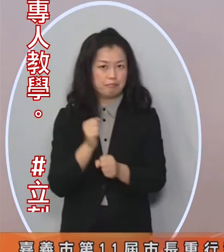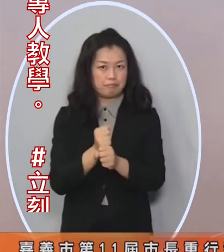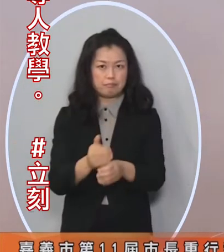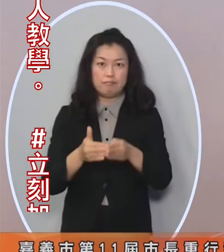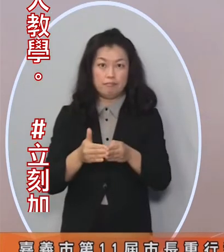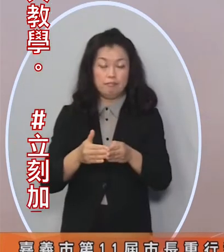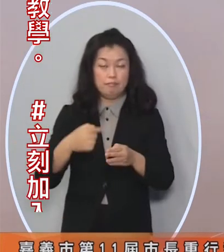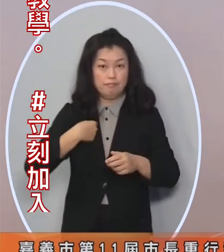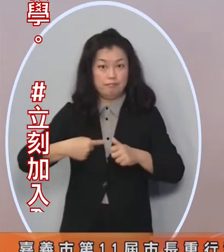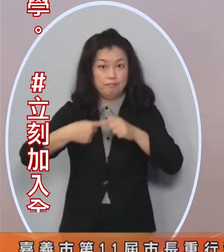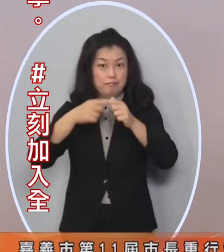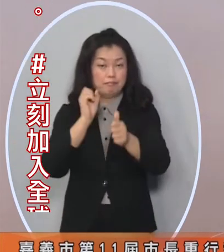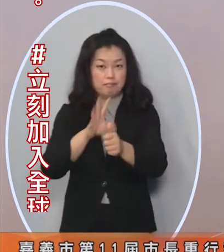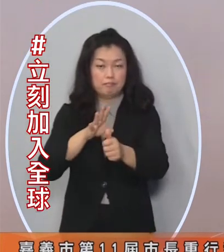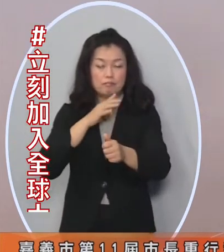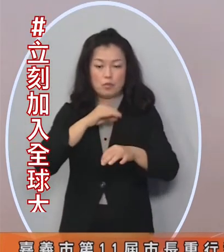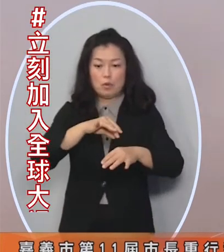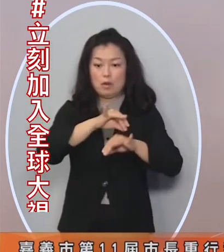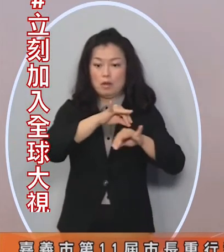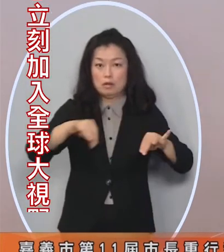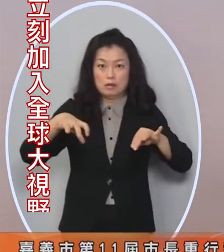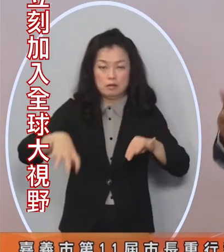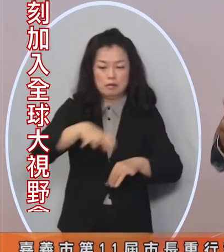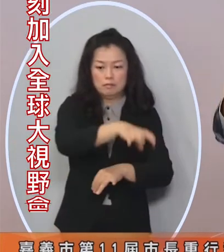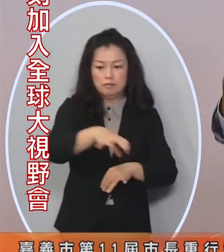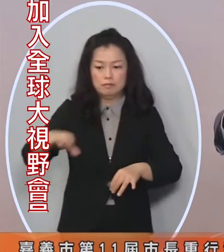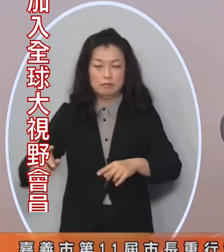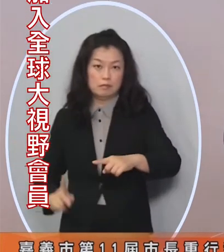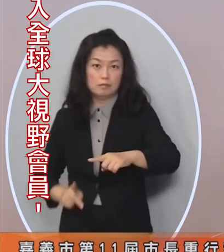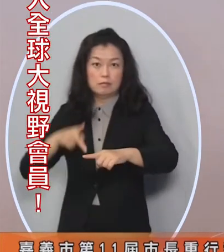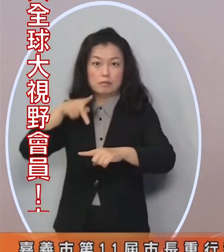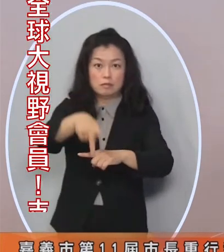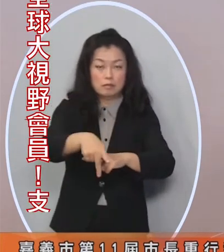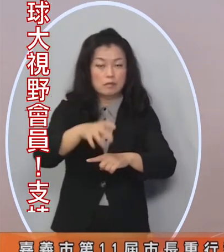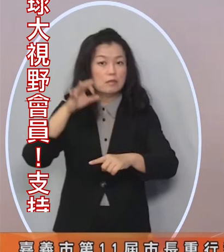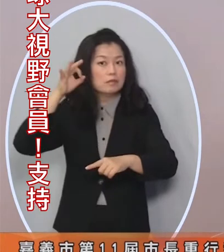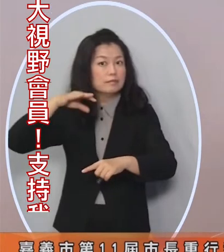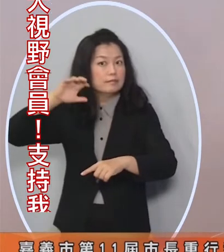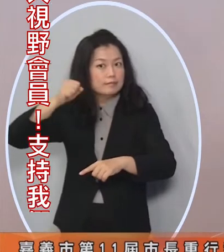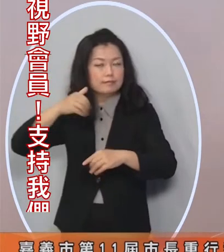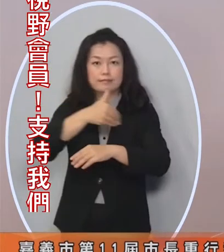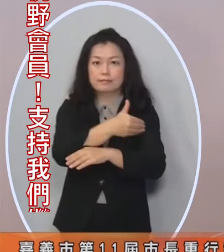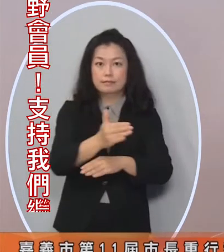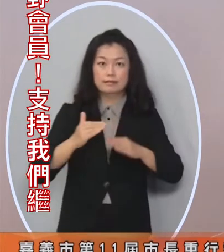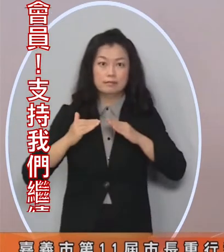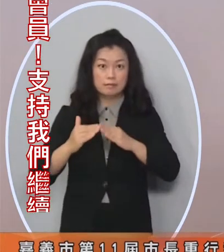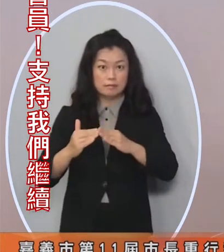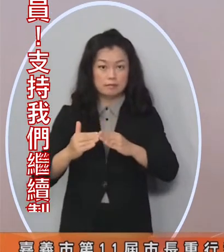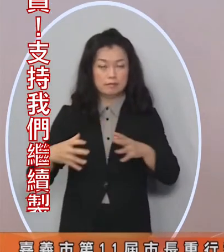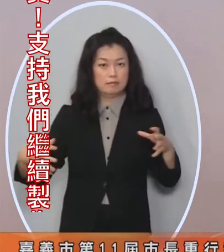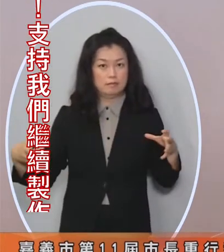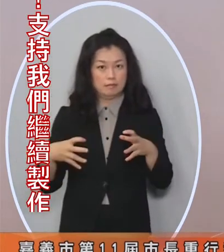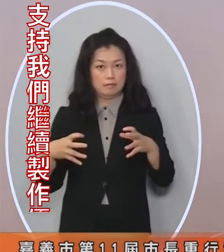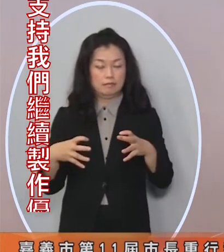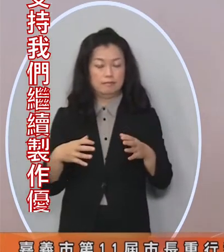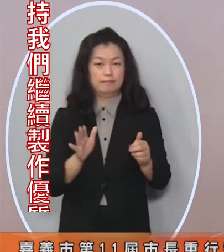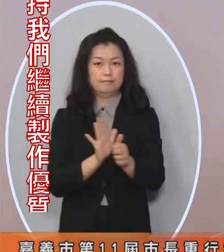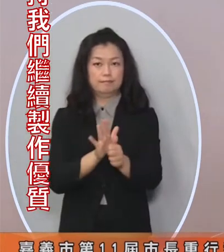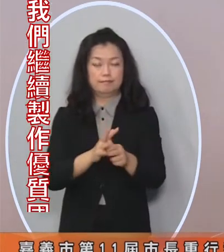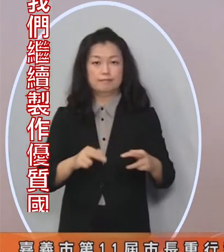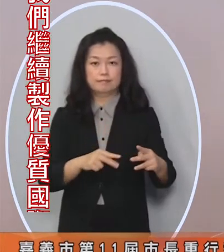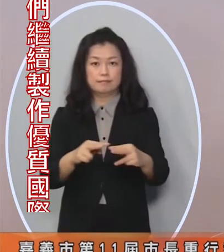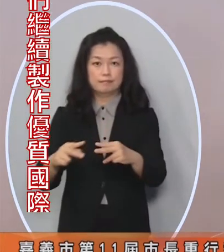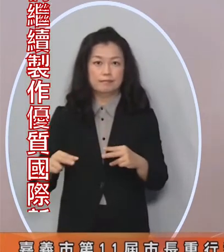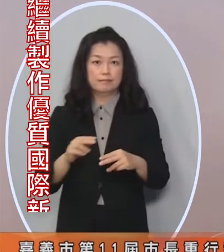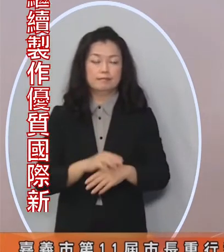我谈的就是跨区域治理，包括嘉义县市、云嘉嘉共同来治理。那要拉开我们的纵深。